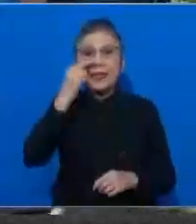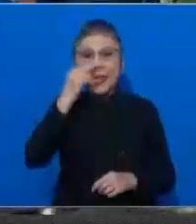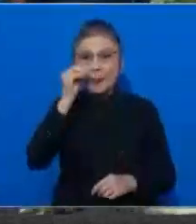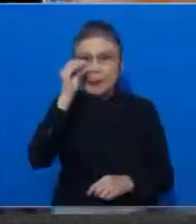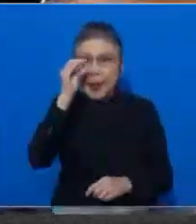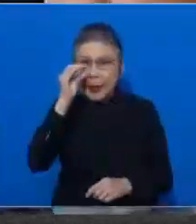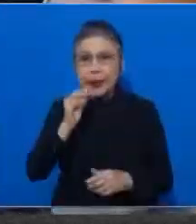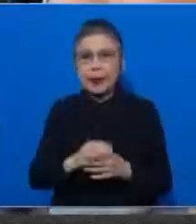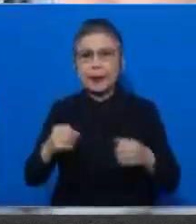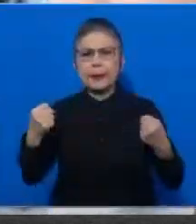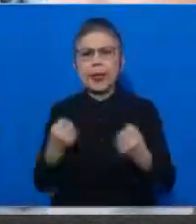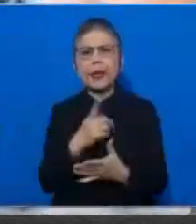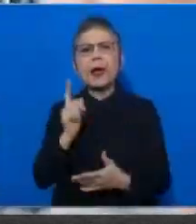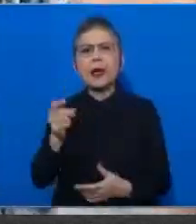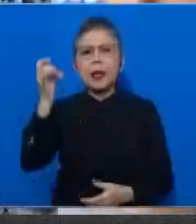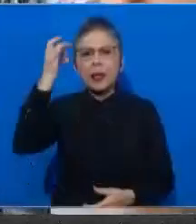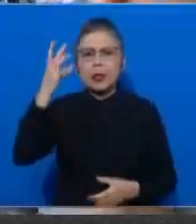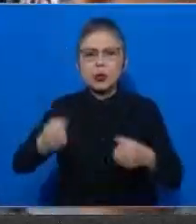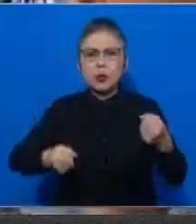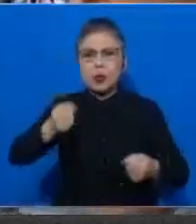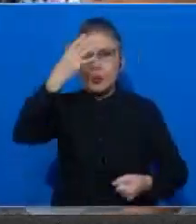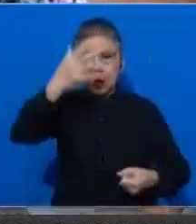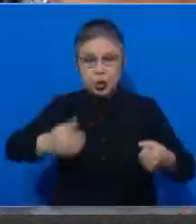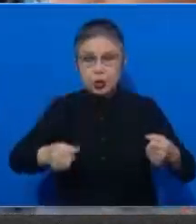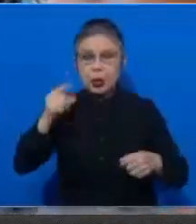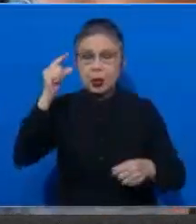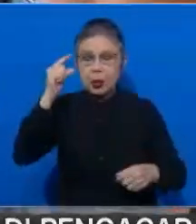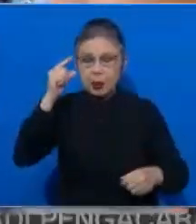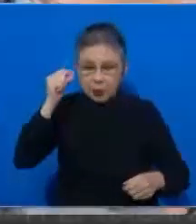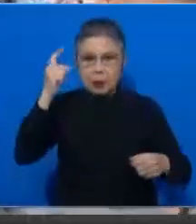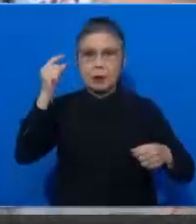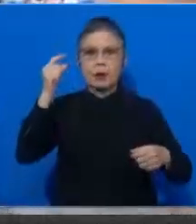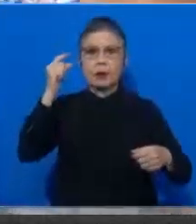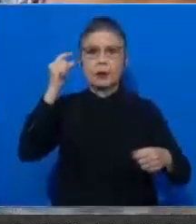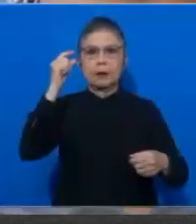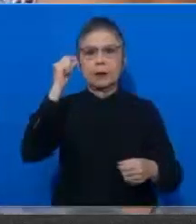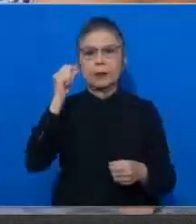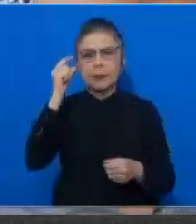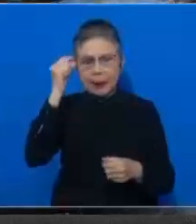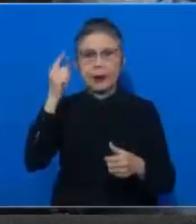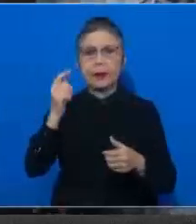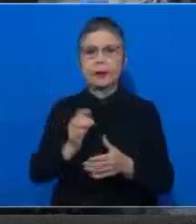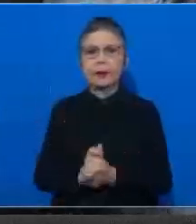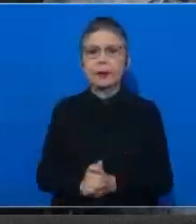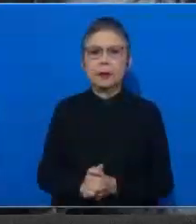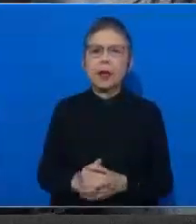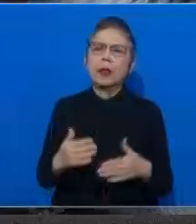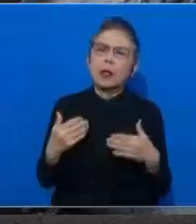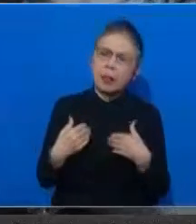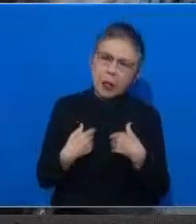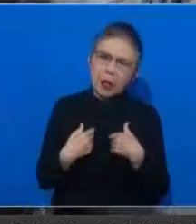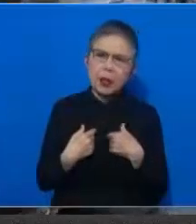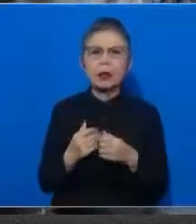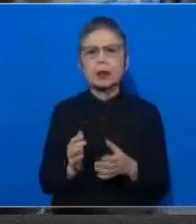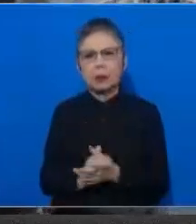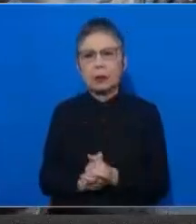dan kecelakaan terjadi lantaran sang sopir mengalami mikroslip atau kehilangan kesadaran karena lelah dan juga